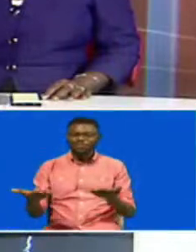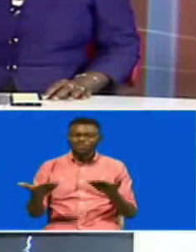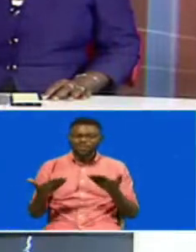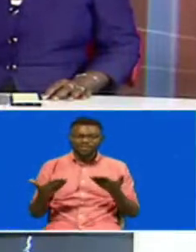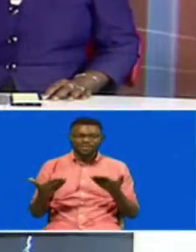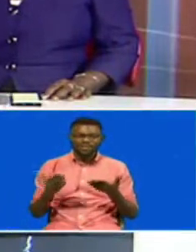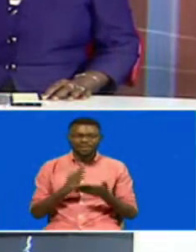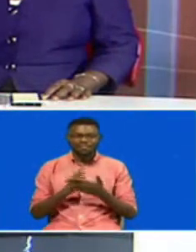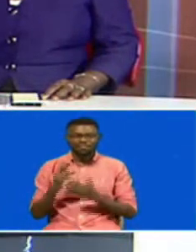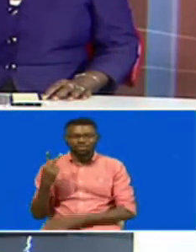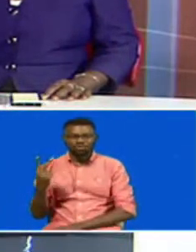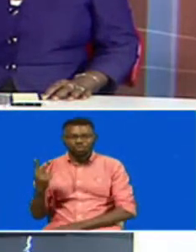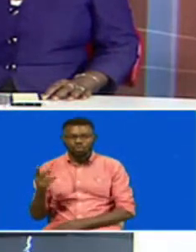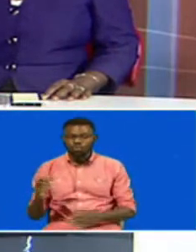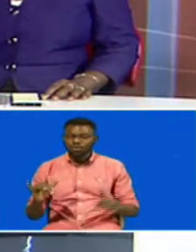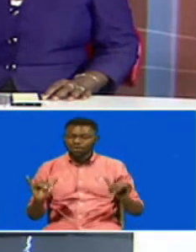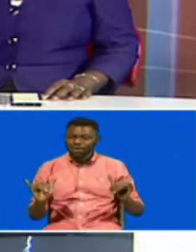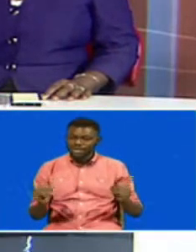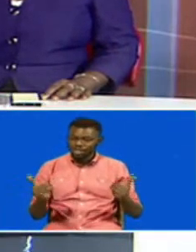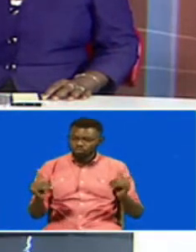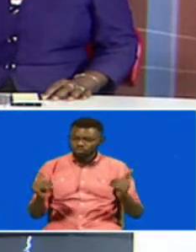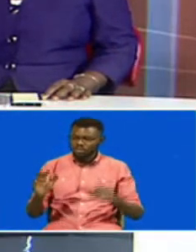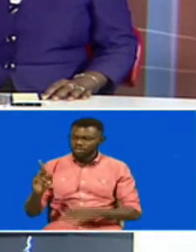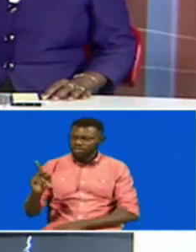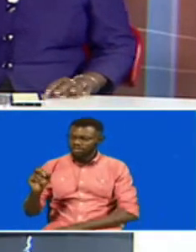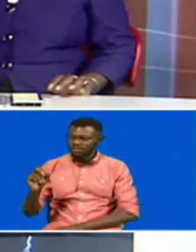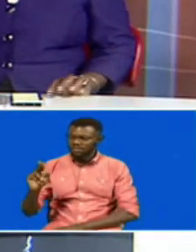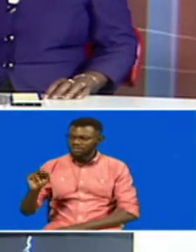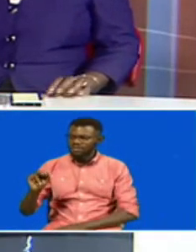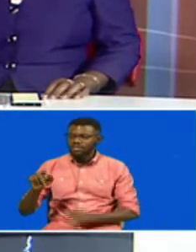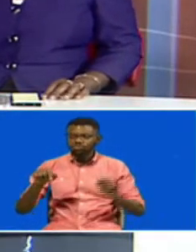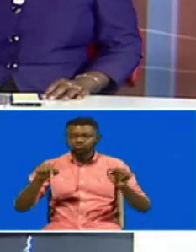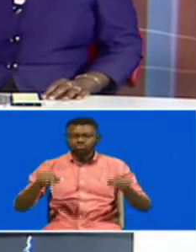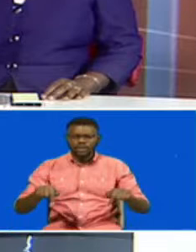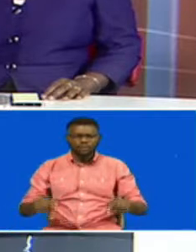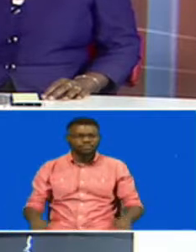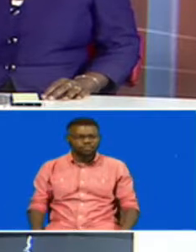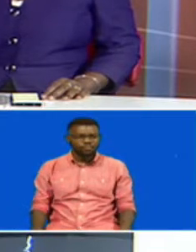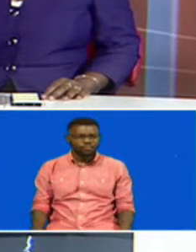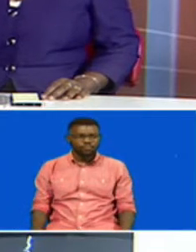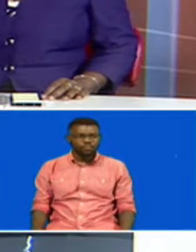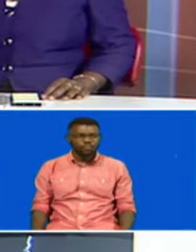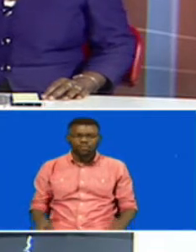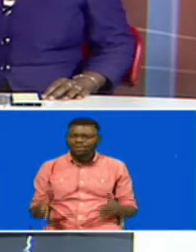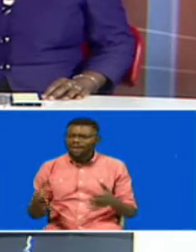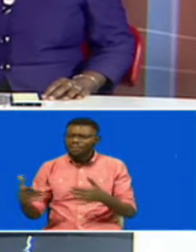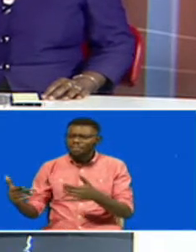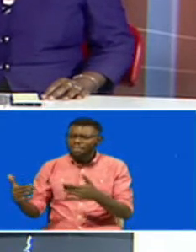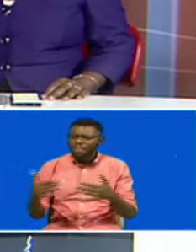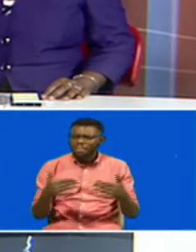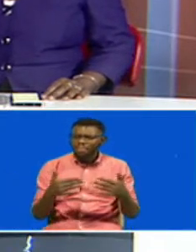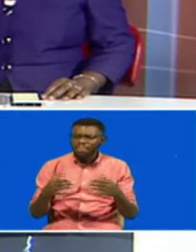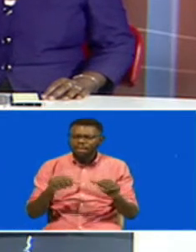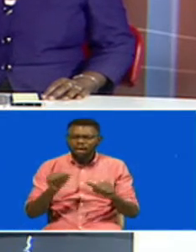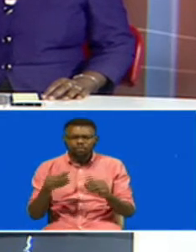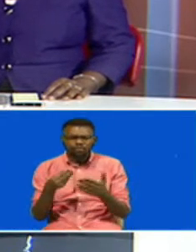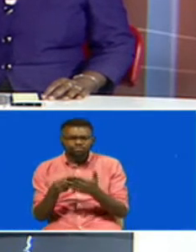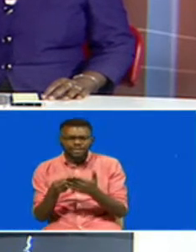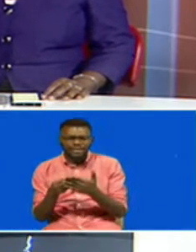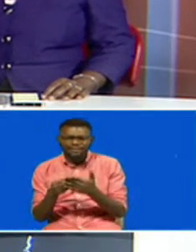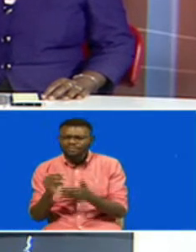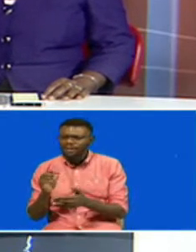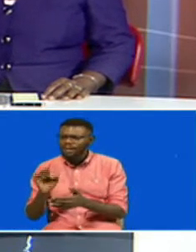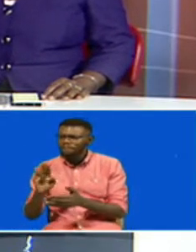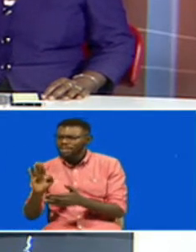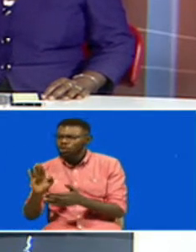Karibu katika sehemu ya pili ya taarifa zetu za KTN leo. Vuta ni kuvute kuhusu matumizi ya mabilioni ya fedha za